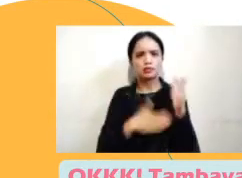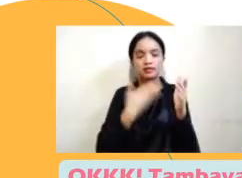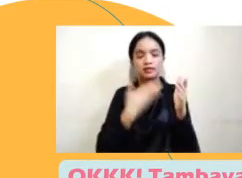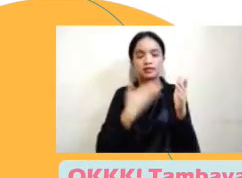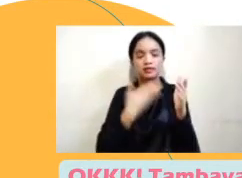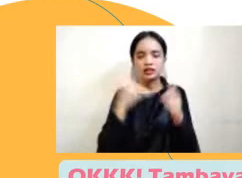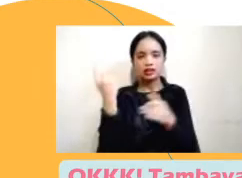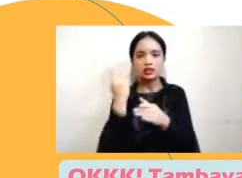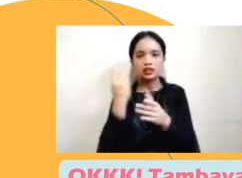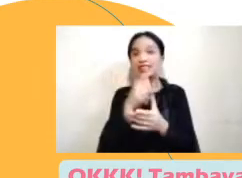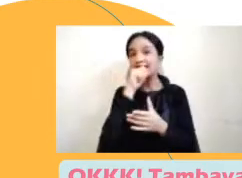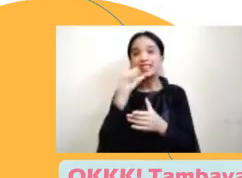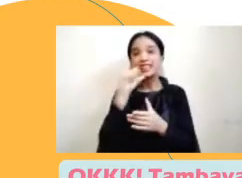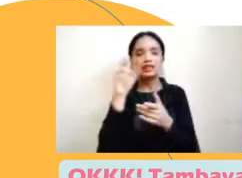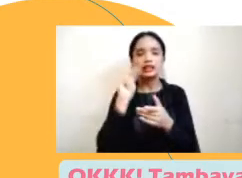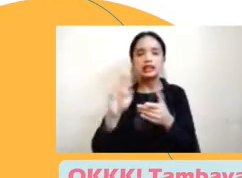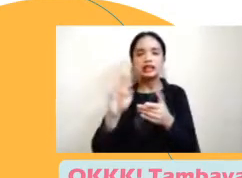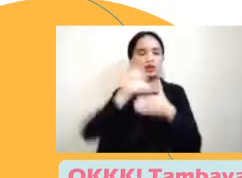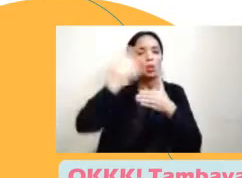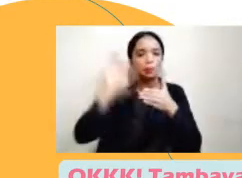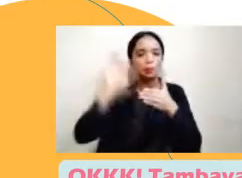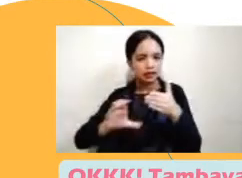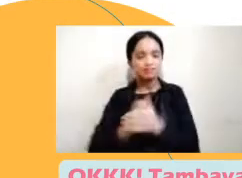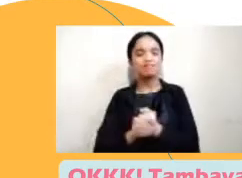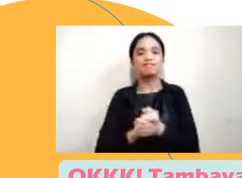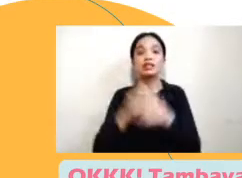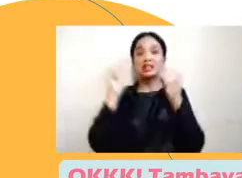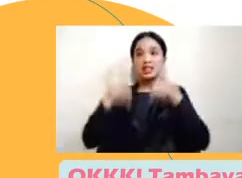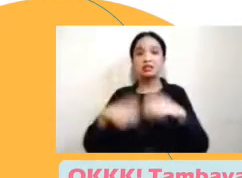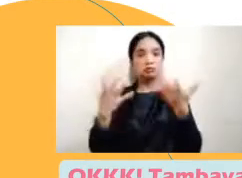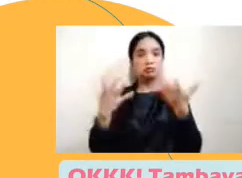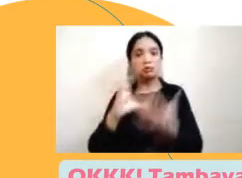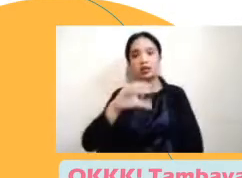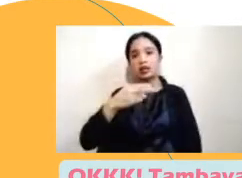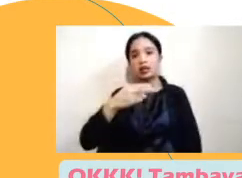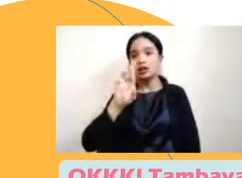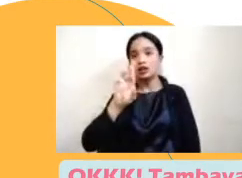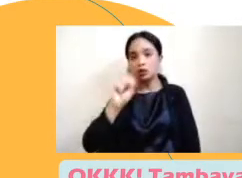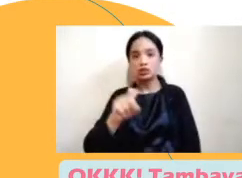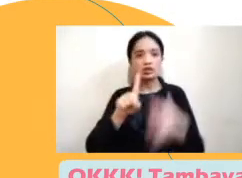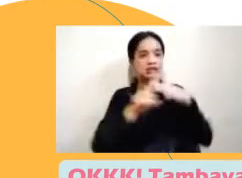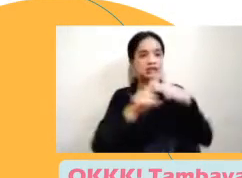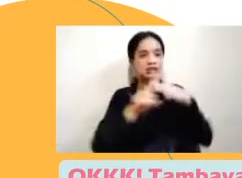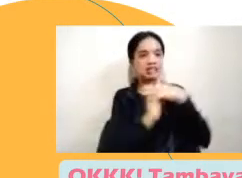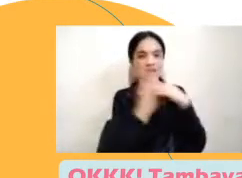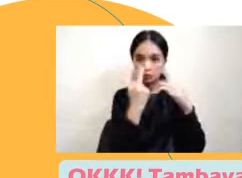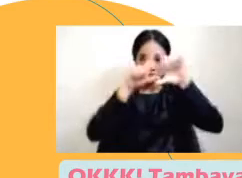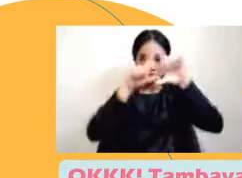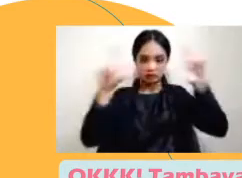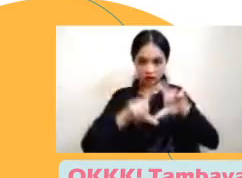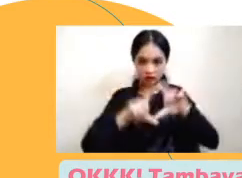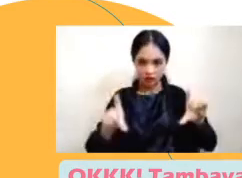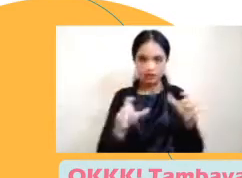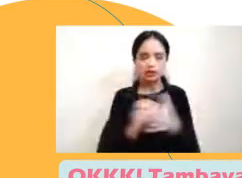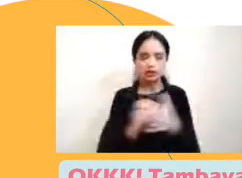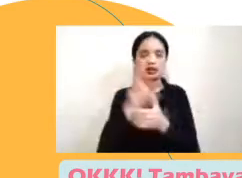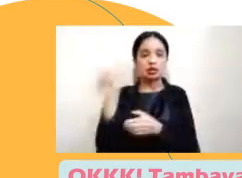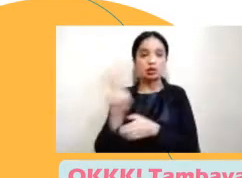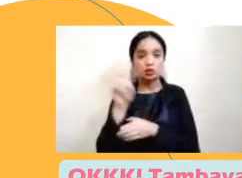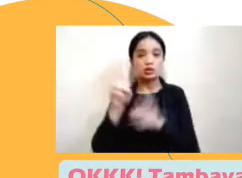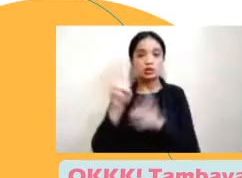kailangan buo. Pwedeng chorus kung ano lang, pwedeng chorus lang, pwedeng intro lang, kung ano man. Gagamit ang theme